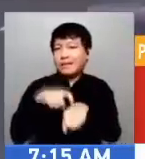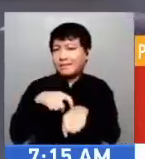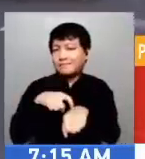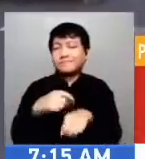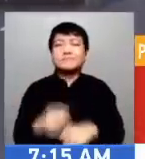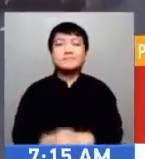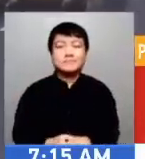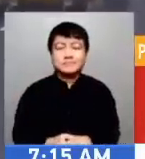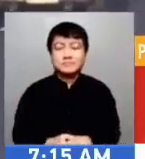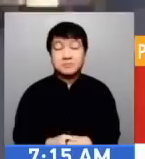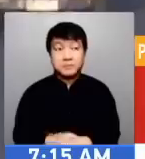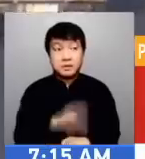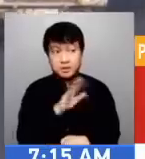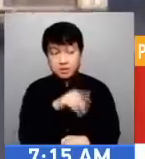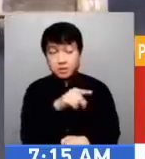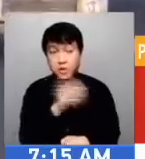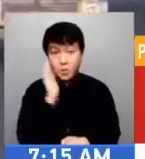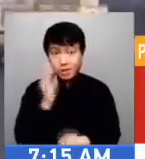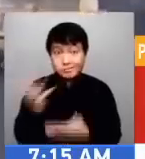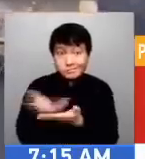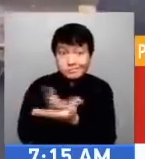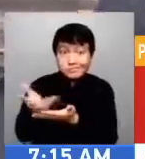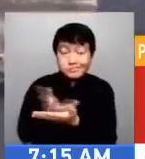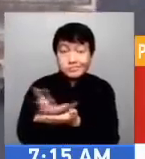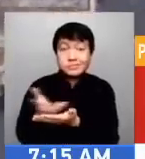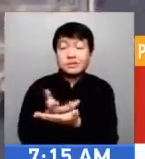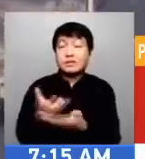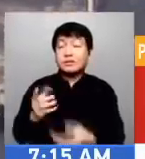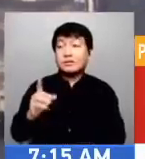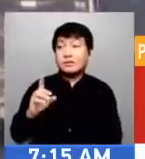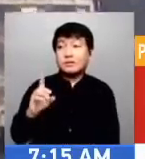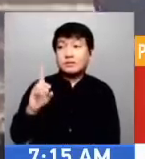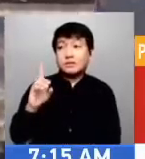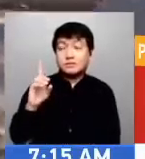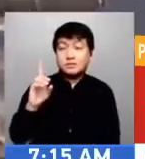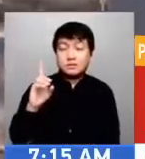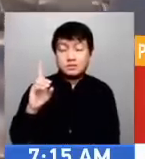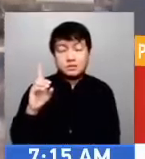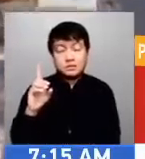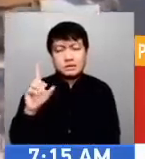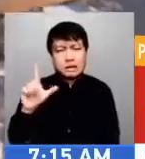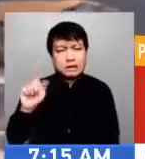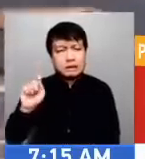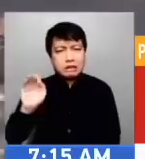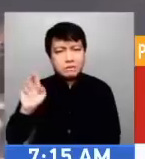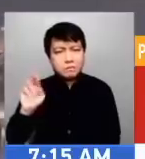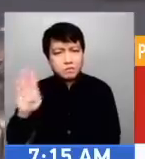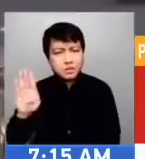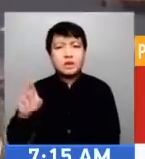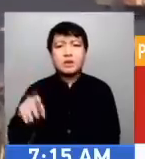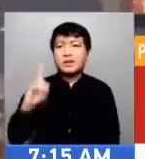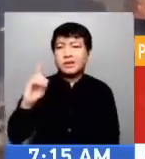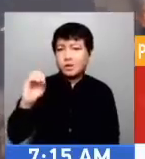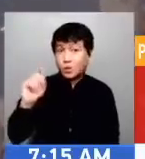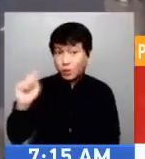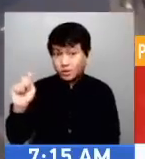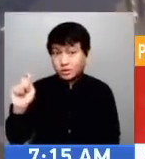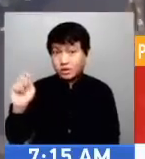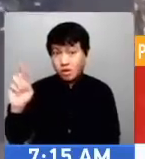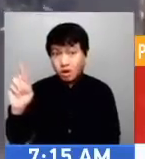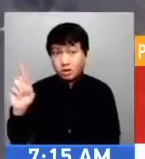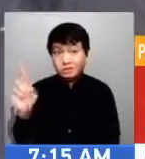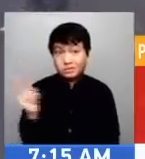pa rin po ba kayo sa Department of Transportation at sa LTFRB na karagdagang pulong tungkol sa mga pagbabago na gagawin sa